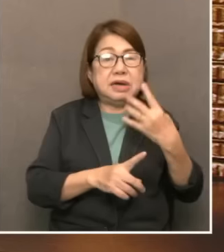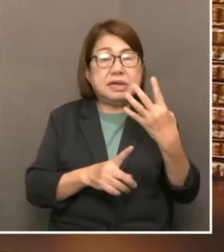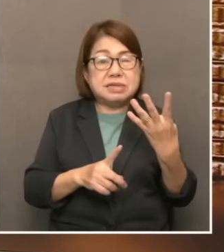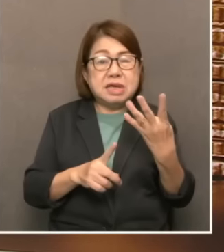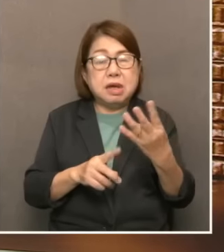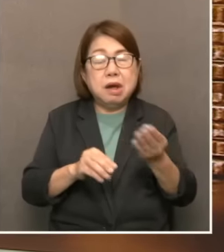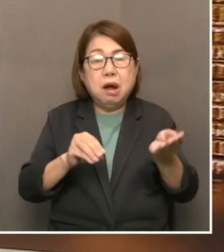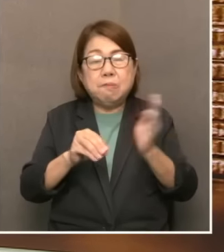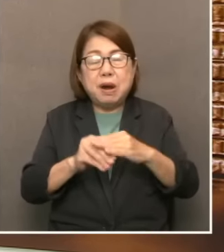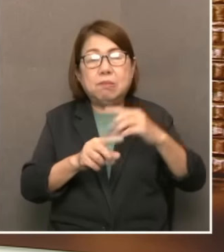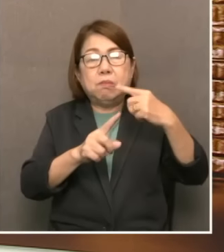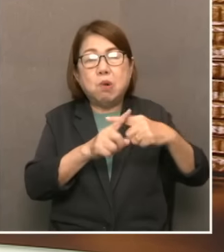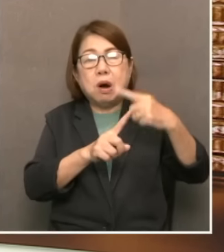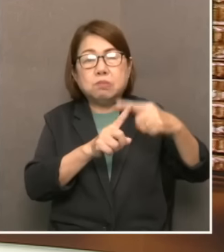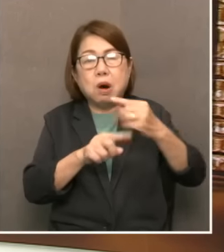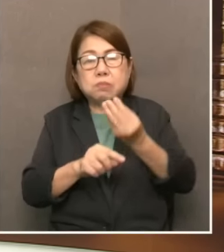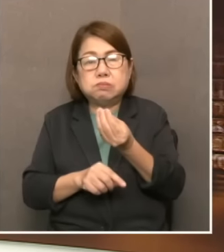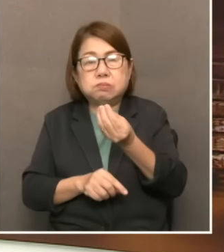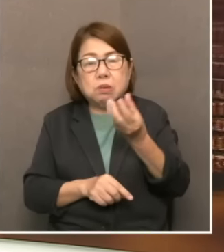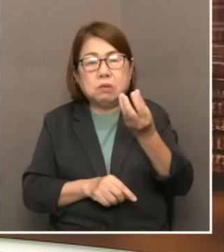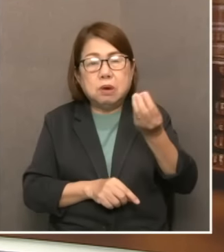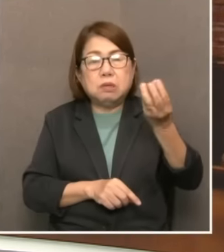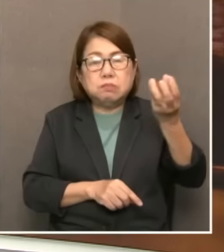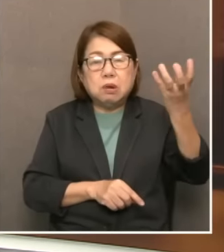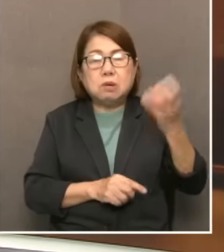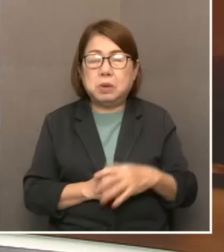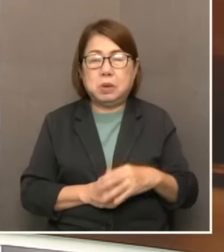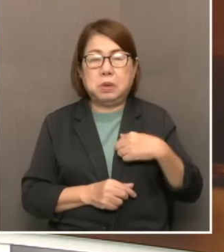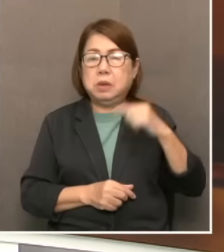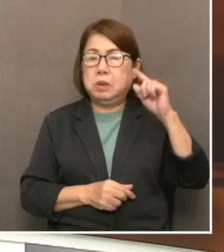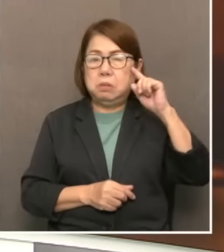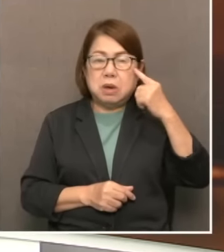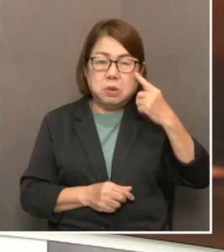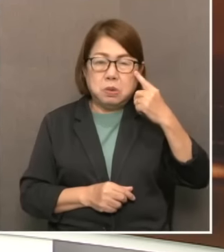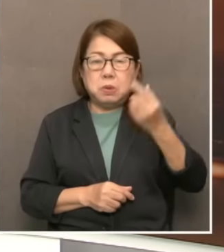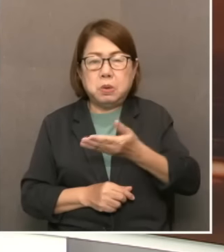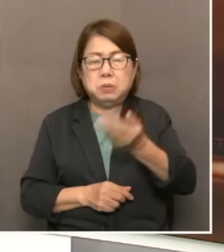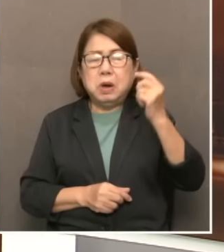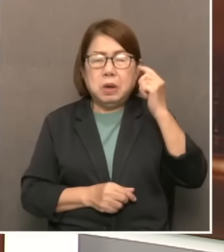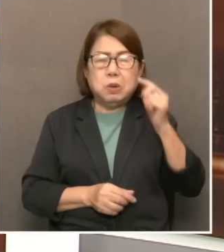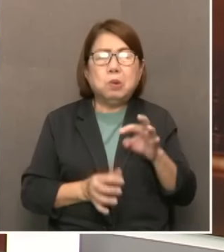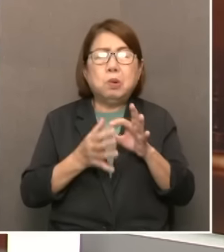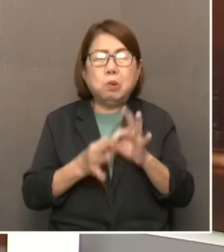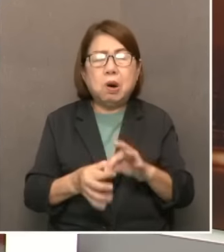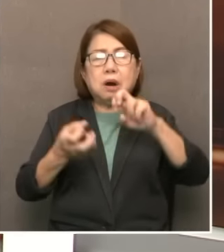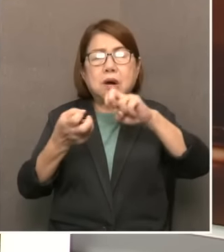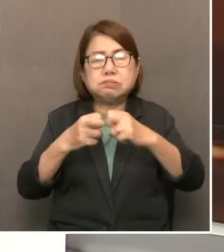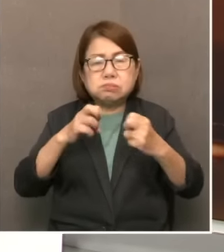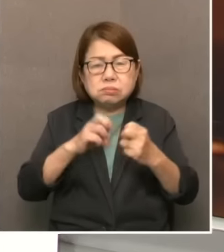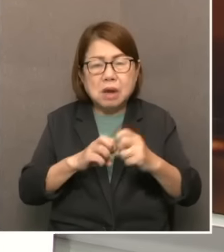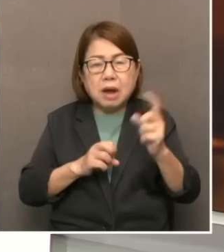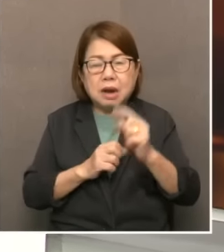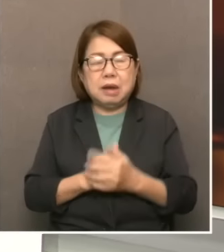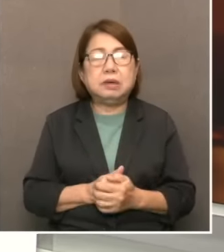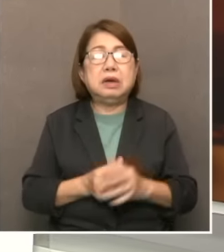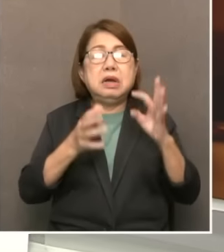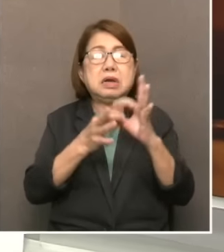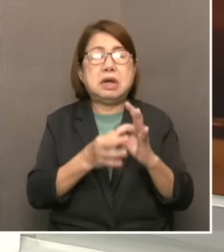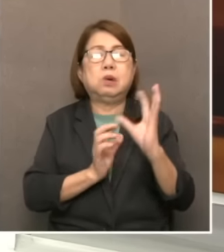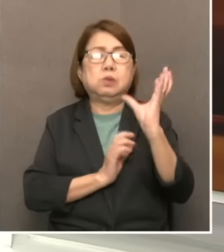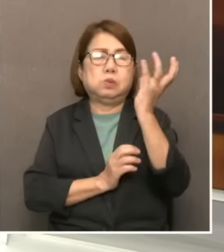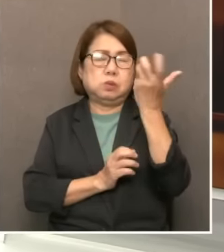แรงอย่างต่อเนื่องแล้วจะแรงต่อไปอีกหรือเปล่าท่ามกลางความกังวลใจที่เกี่ยวข้องกับความขัดแย้งทางภูมิรัฐศาสตร์ที่เป็นแรงกดดันแล้ว